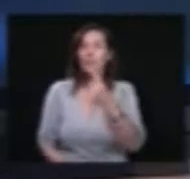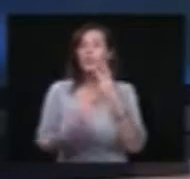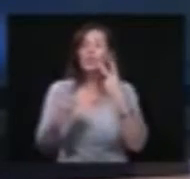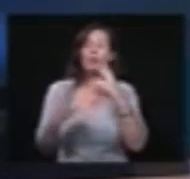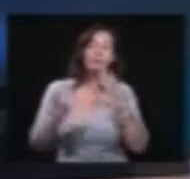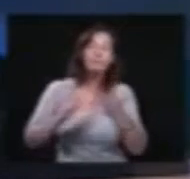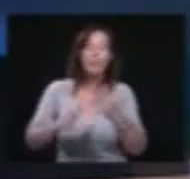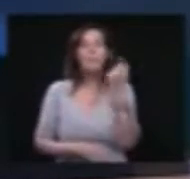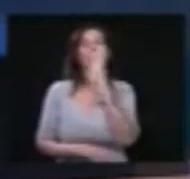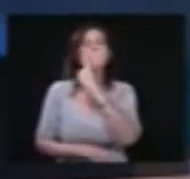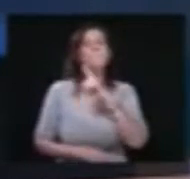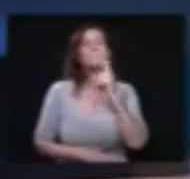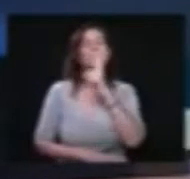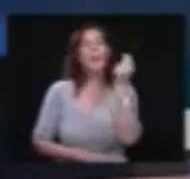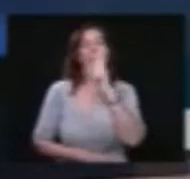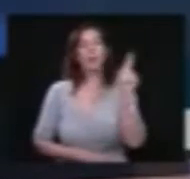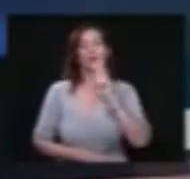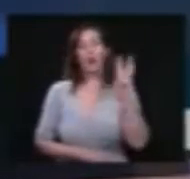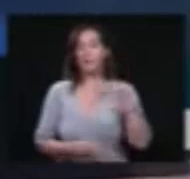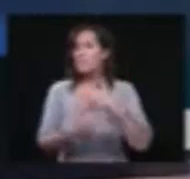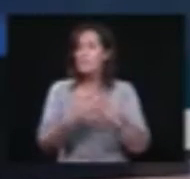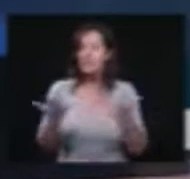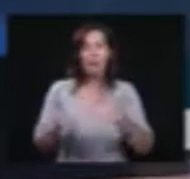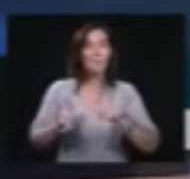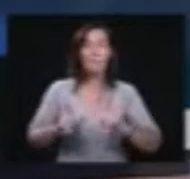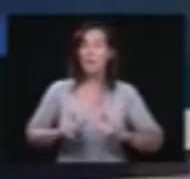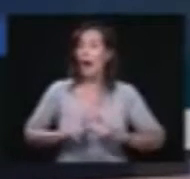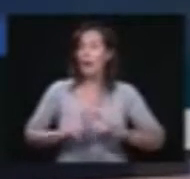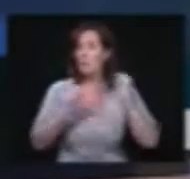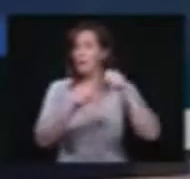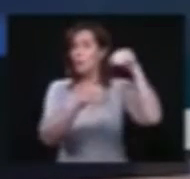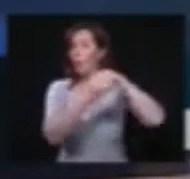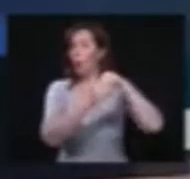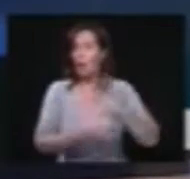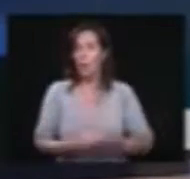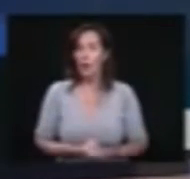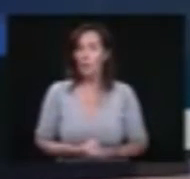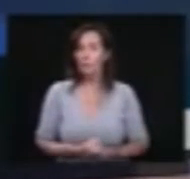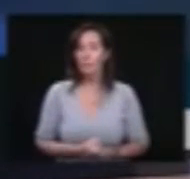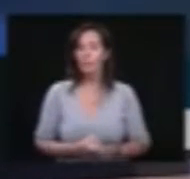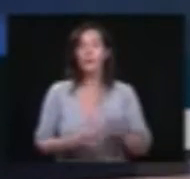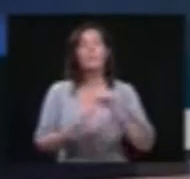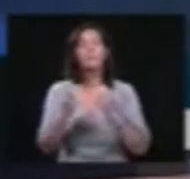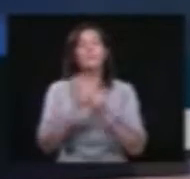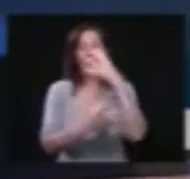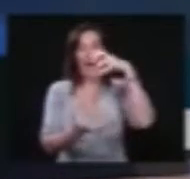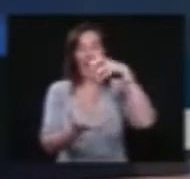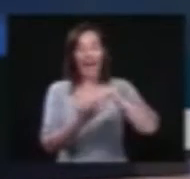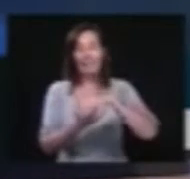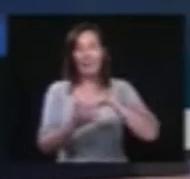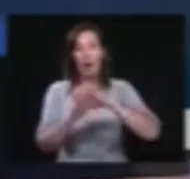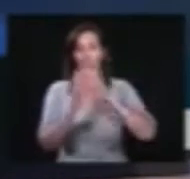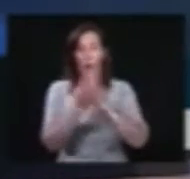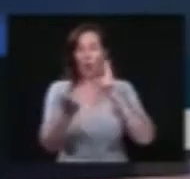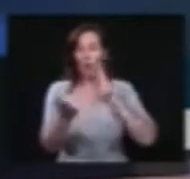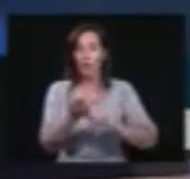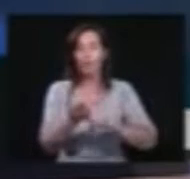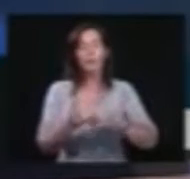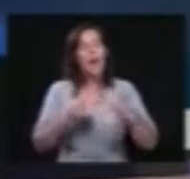ערך לכ-100 מיליון שקלים, שסתם כך מחכים אי שם במשרדי הממשלה. מייסדי אתר כל זכות שמו להם